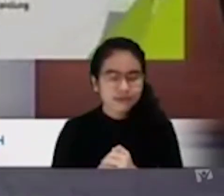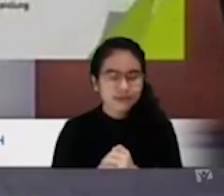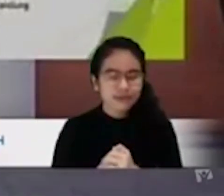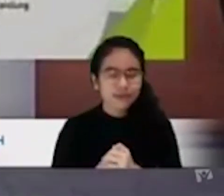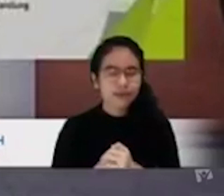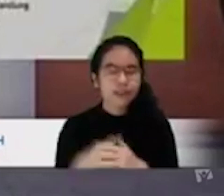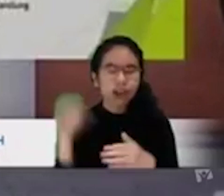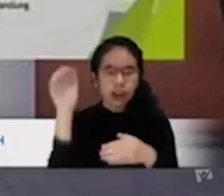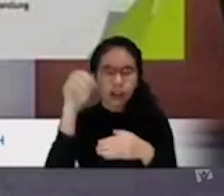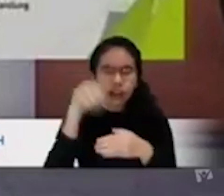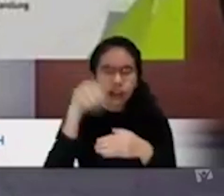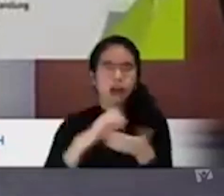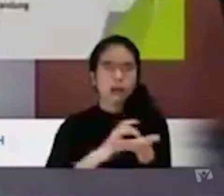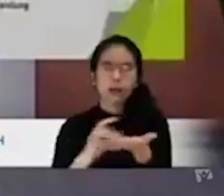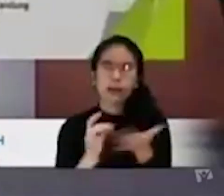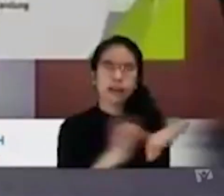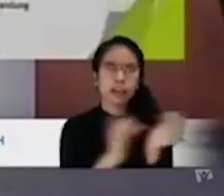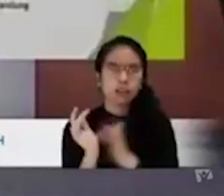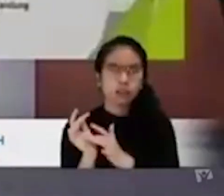kami berdoa. Amin.